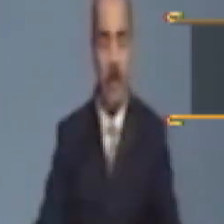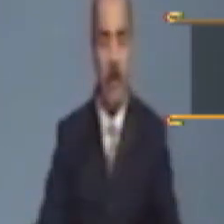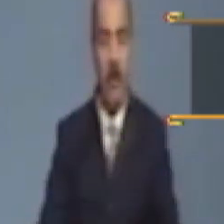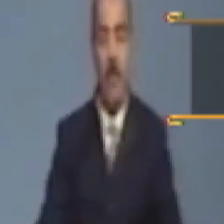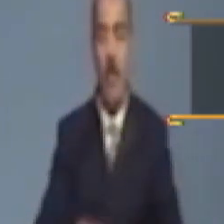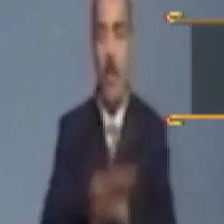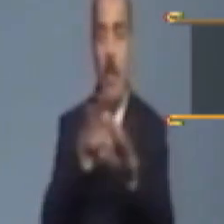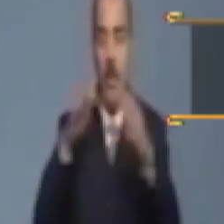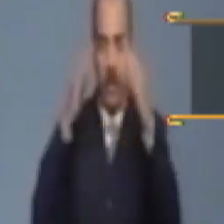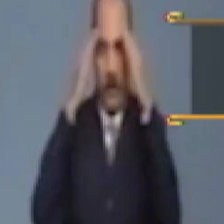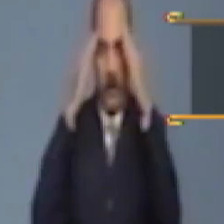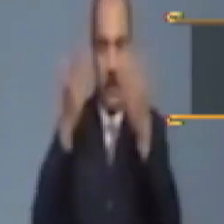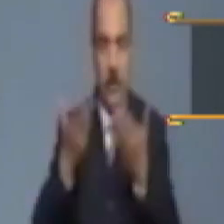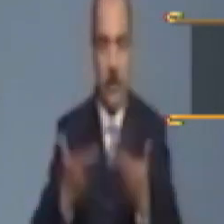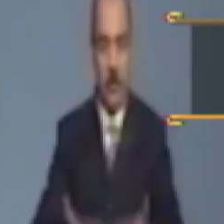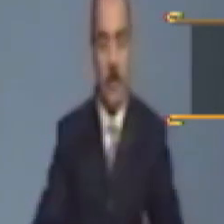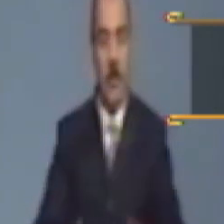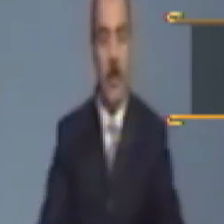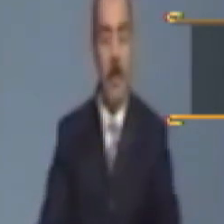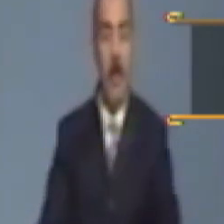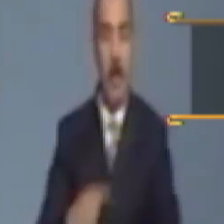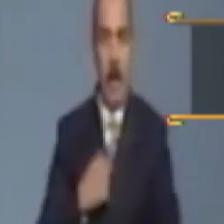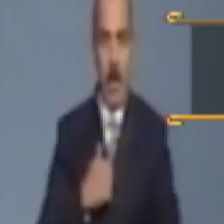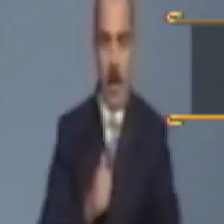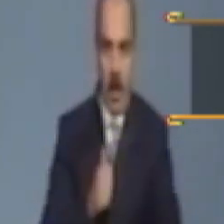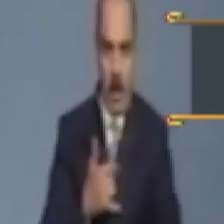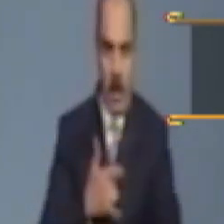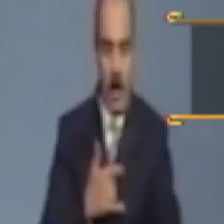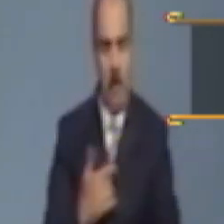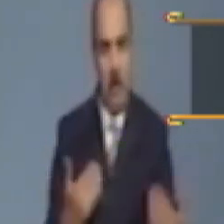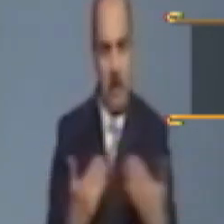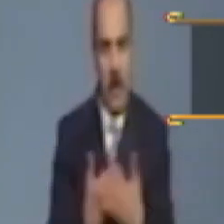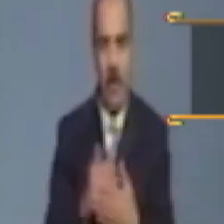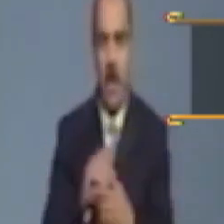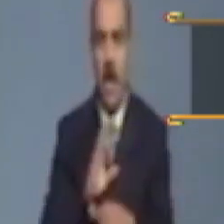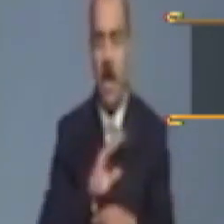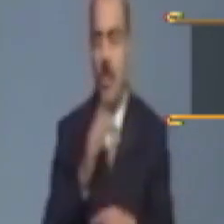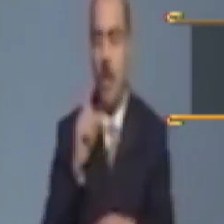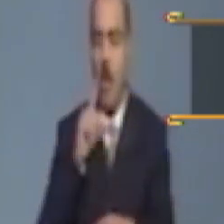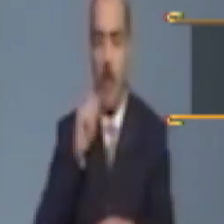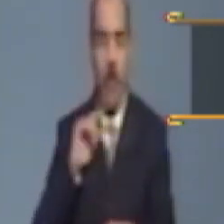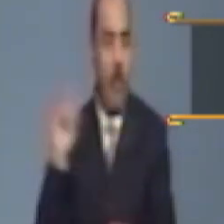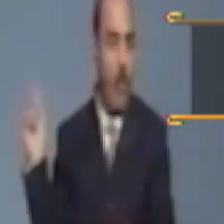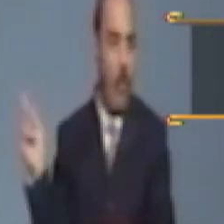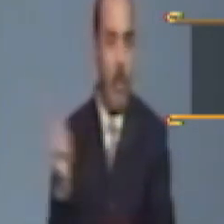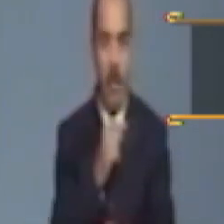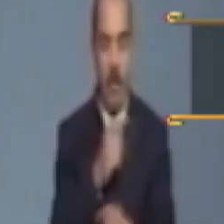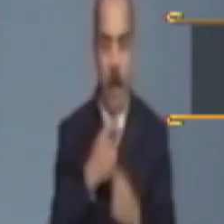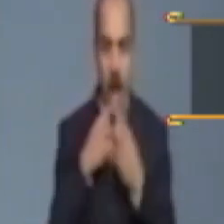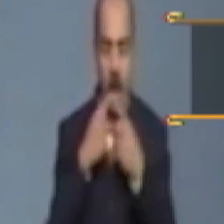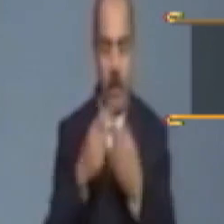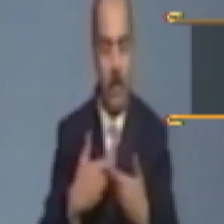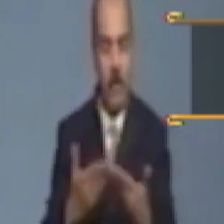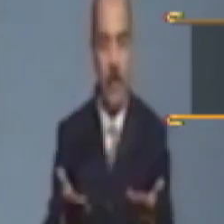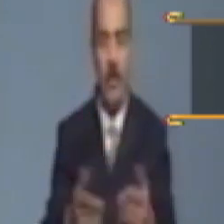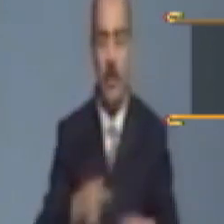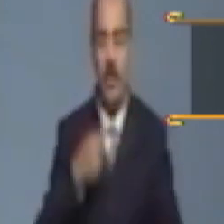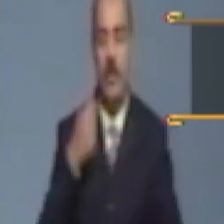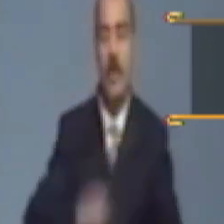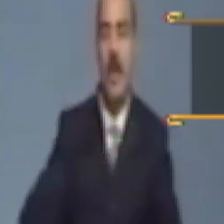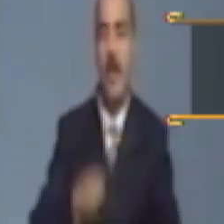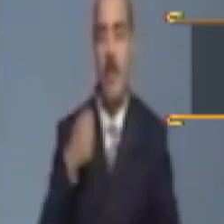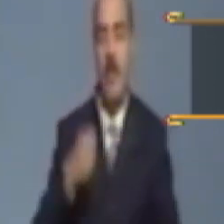الكريم، بالأصالة عن نفسي ونيابة عن رجال القوات المسلحة، أتقدم لكم بتحية